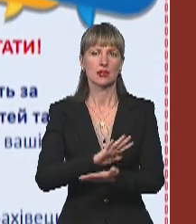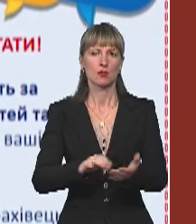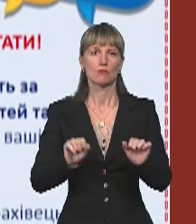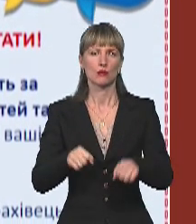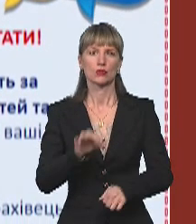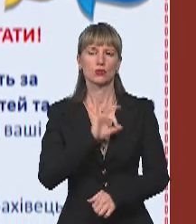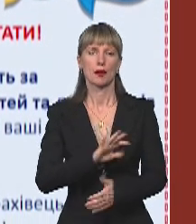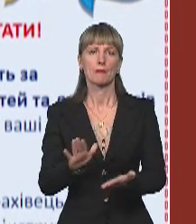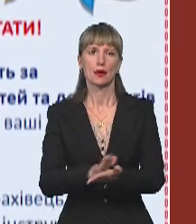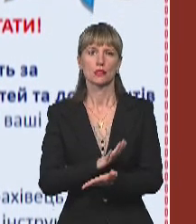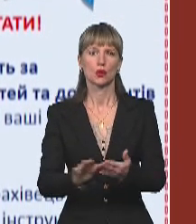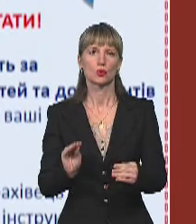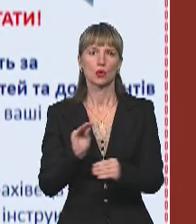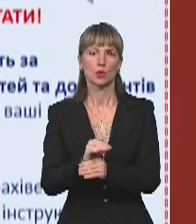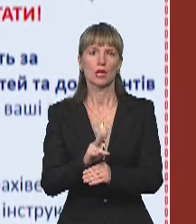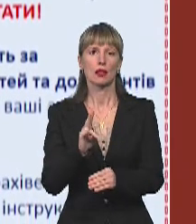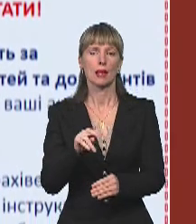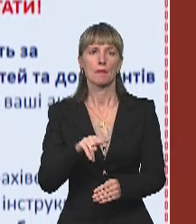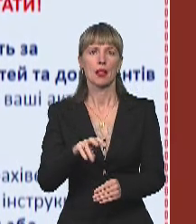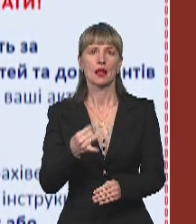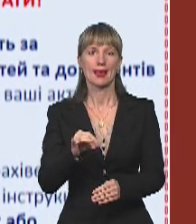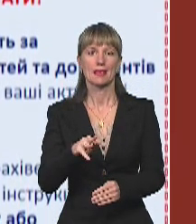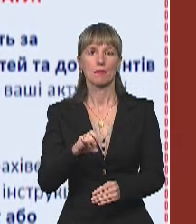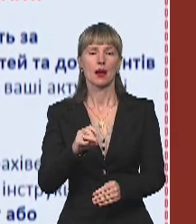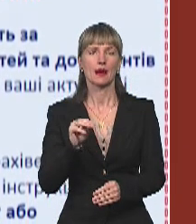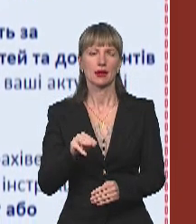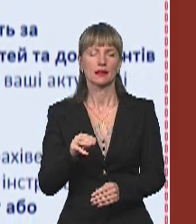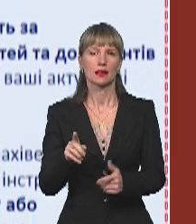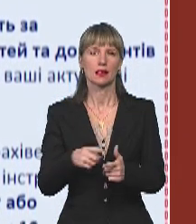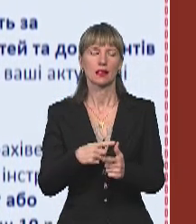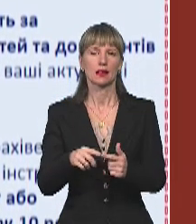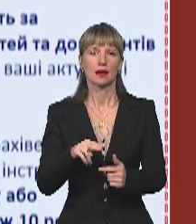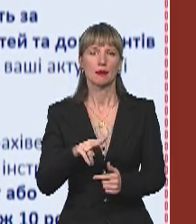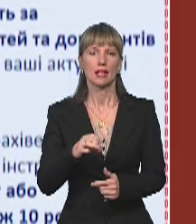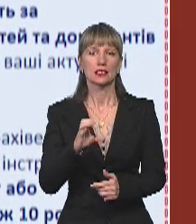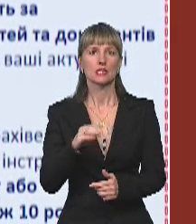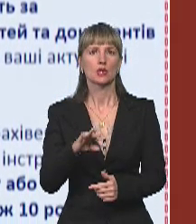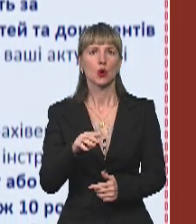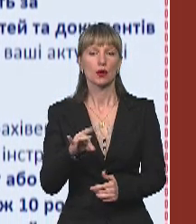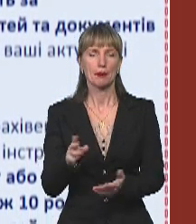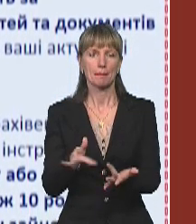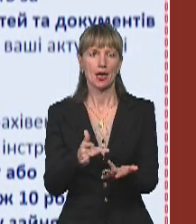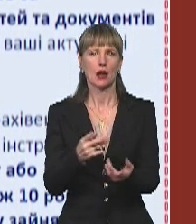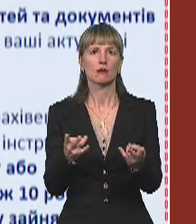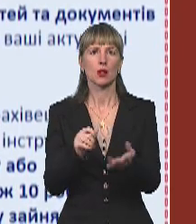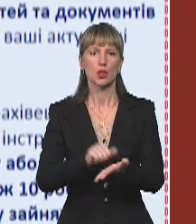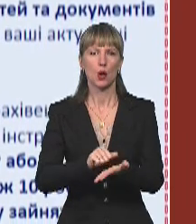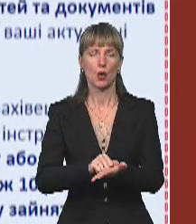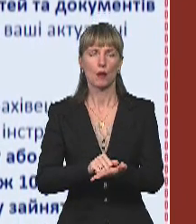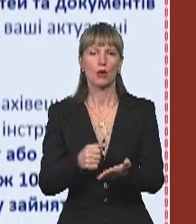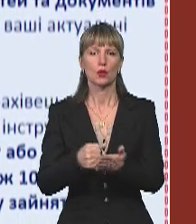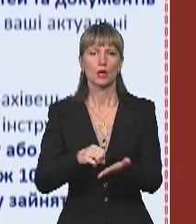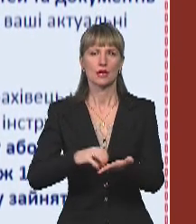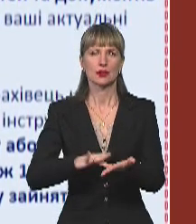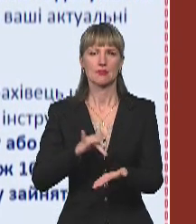використати безкоштовні додатки на Play Market чи App Store. Перелік необхідних документів для реєстрації в центрі